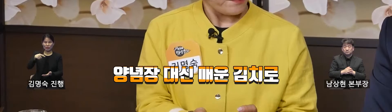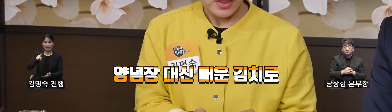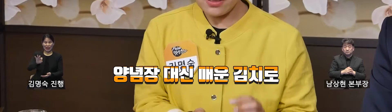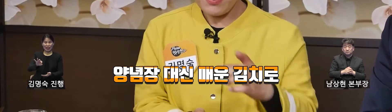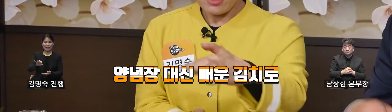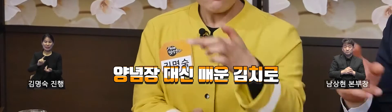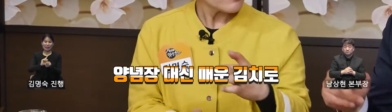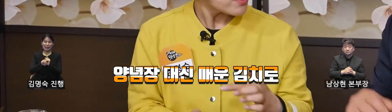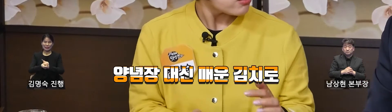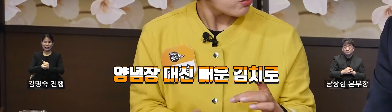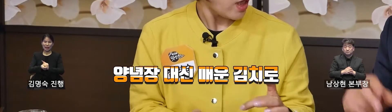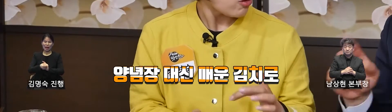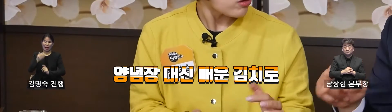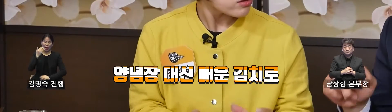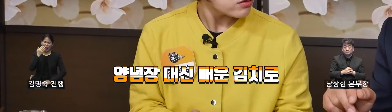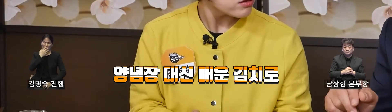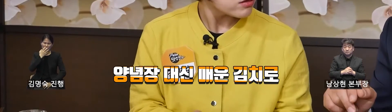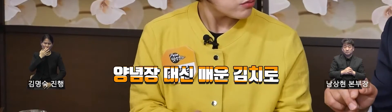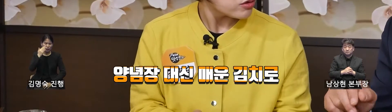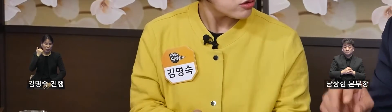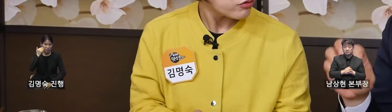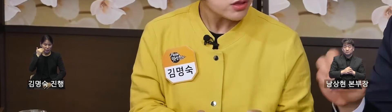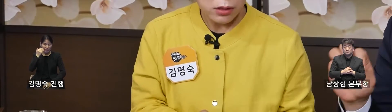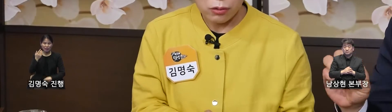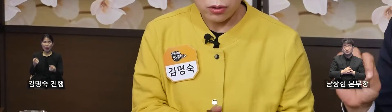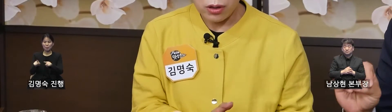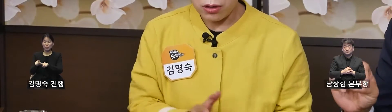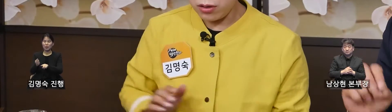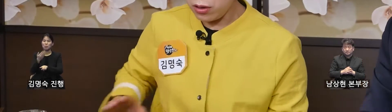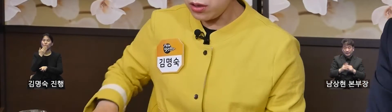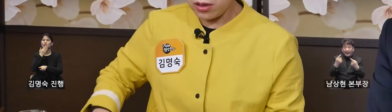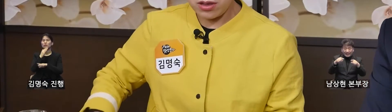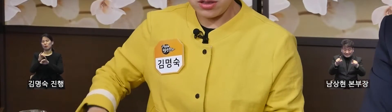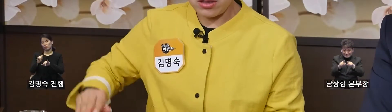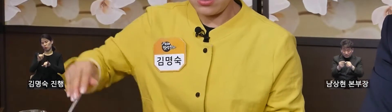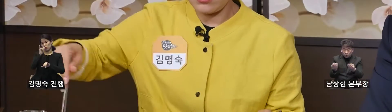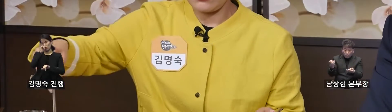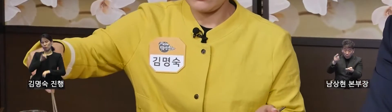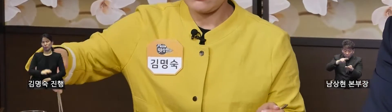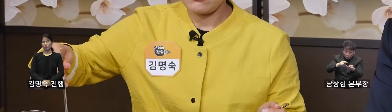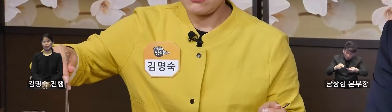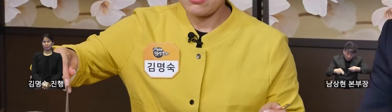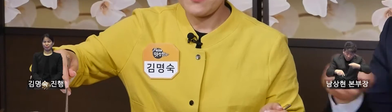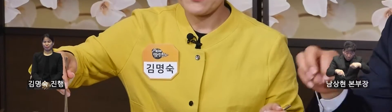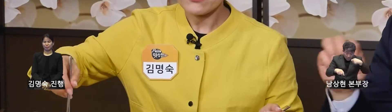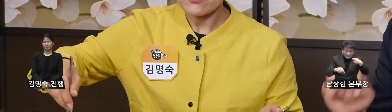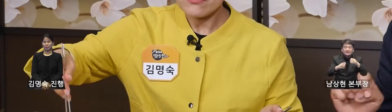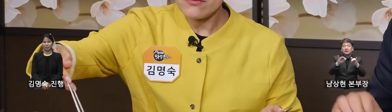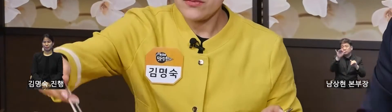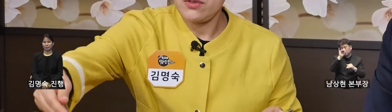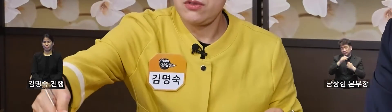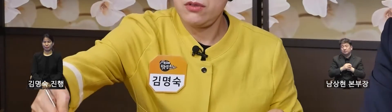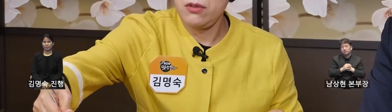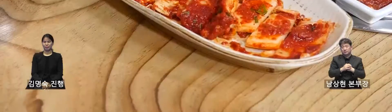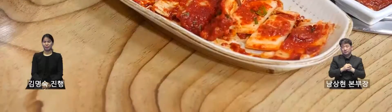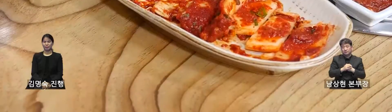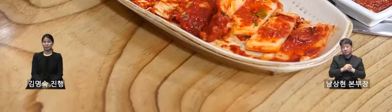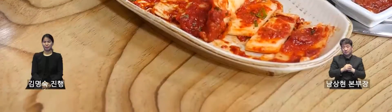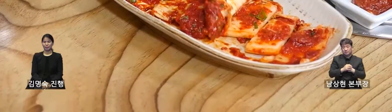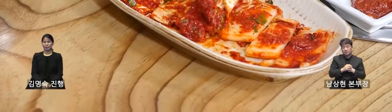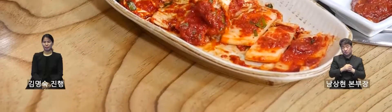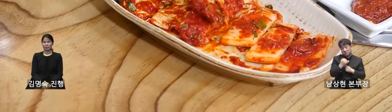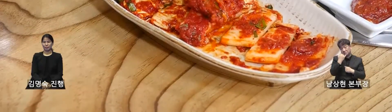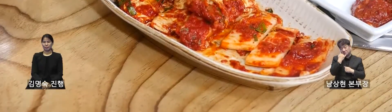대신 매운 김치를 또 헹궈서 네. 드시는 분들도 같이 있더라고요. 같이 넣어서 이렇게 네, 드시기도 네. 하고요. 여기 또 그렇게 드시는 것도 네.